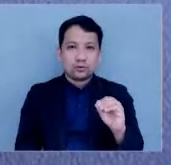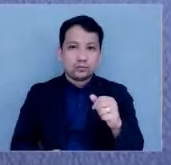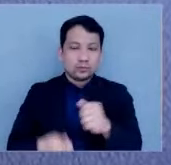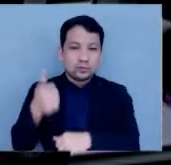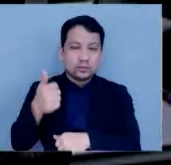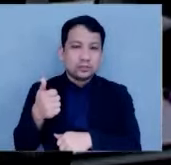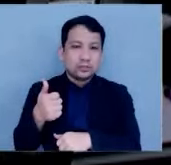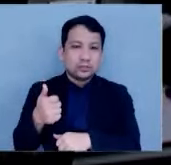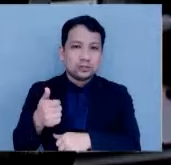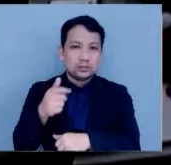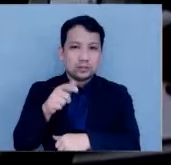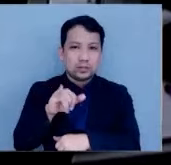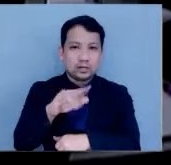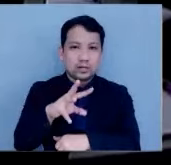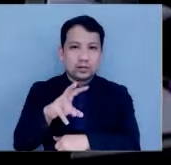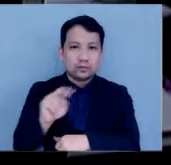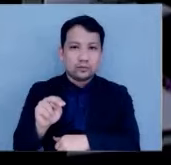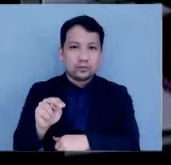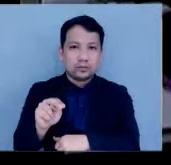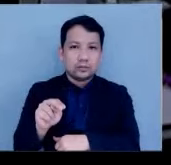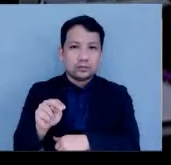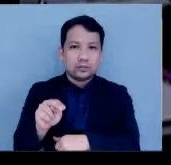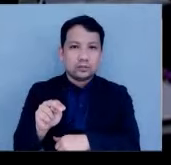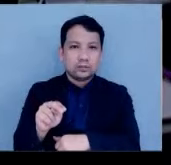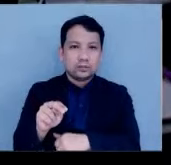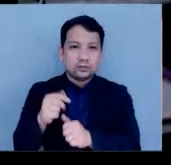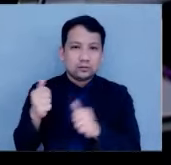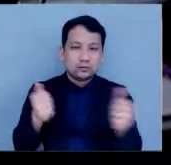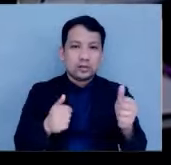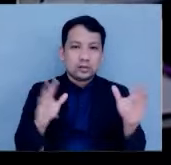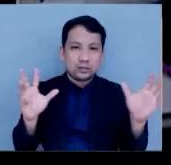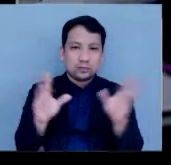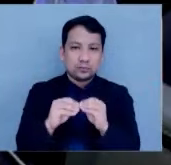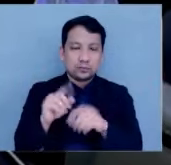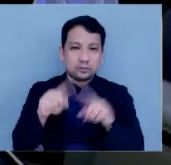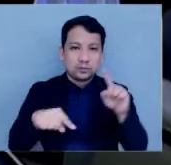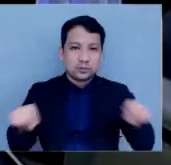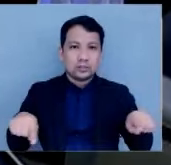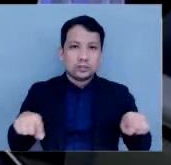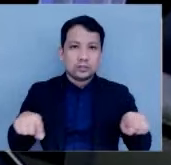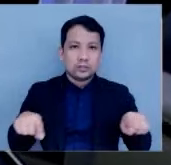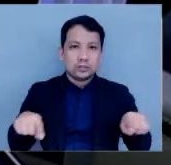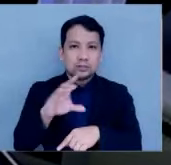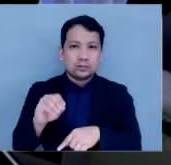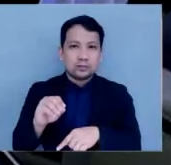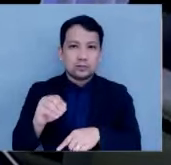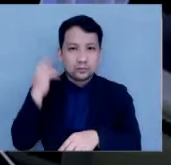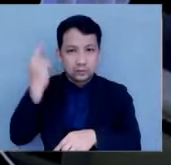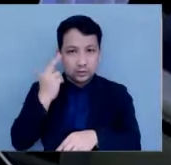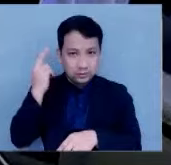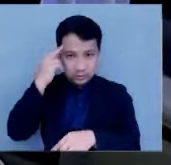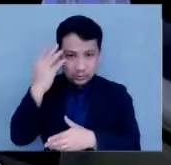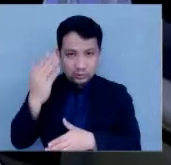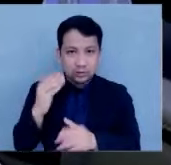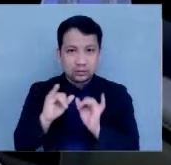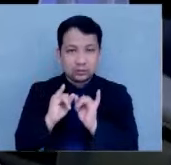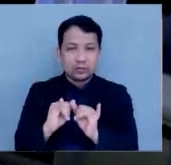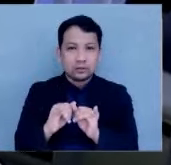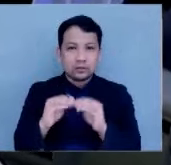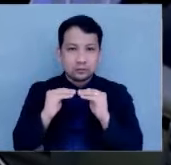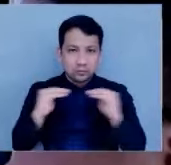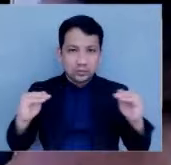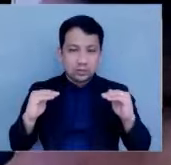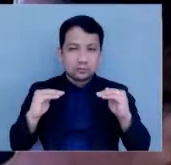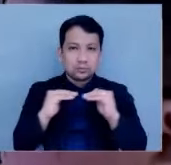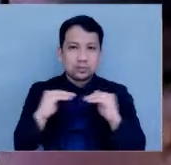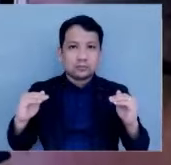na I1 para sa eleksyon. Susunod na kakausapin ng COMELEC ang iba pang mga telco. Isa sa layunin nila, mapanatili ang transparency. Tiniyak ng